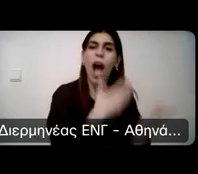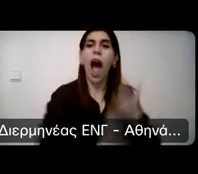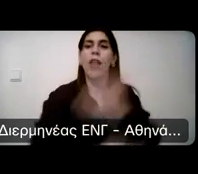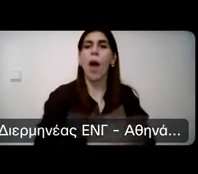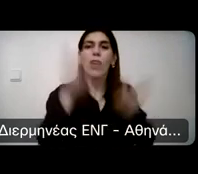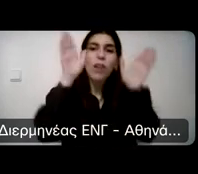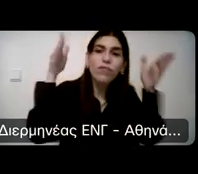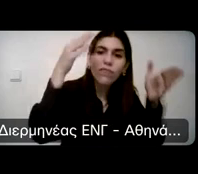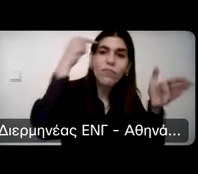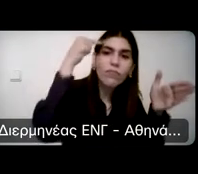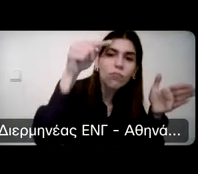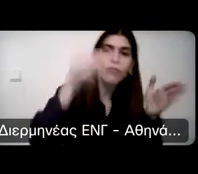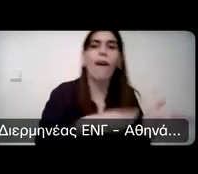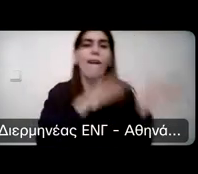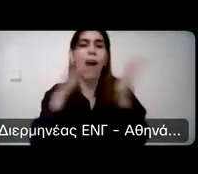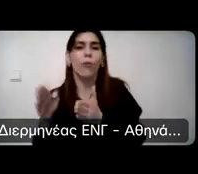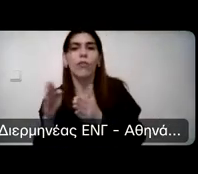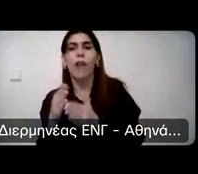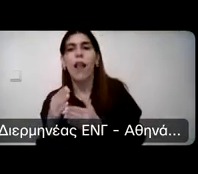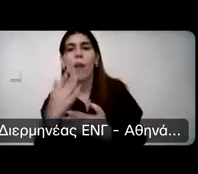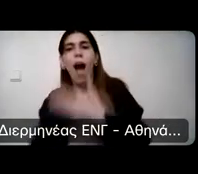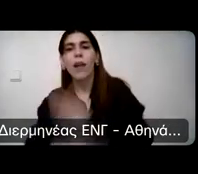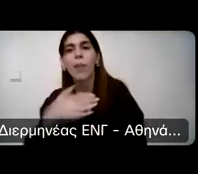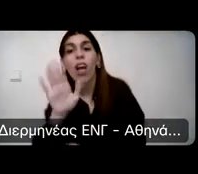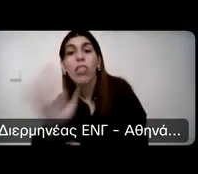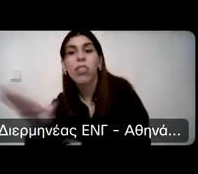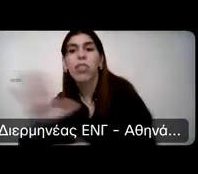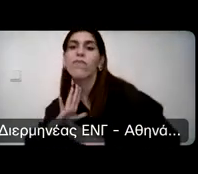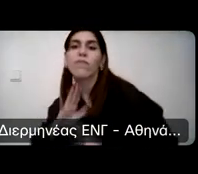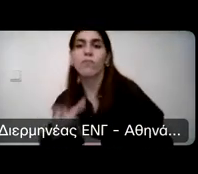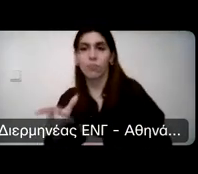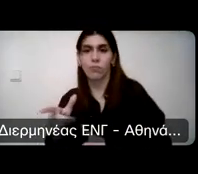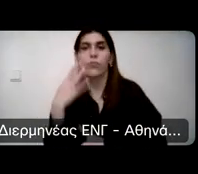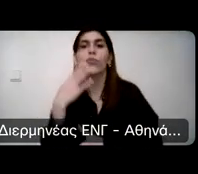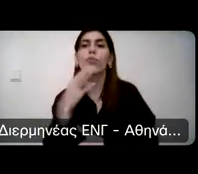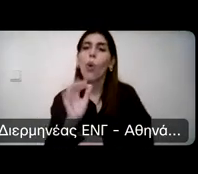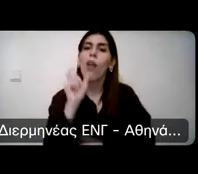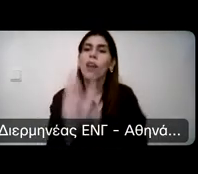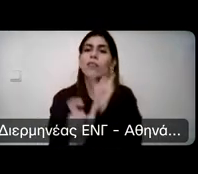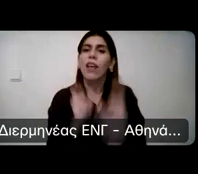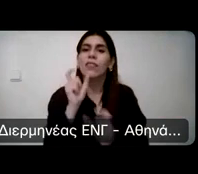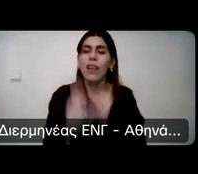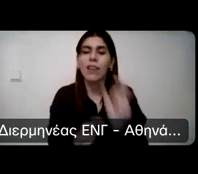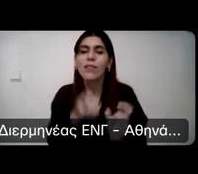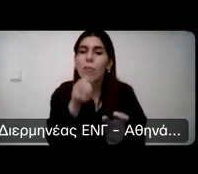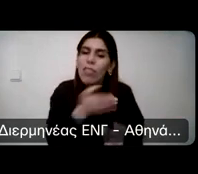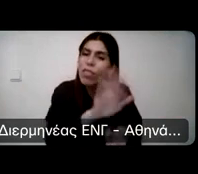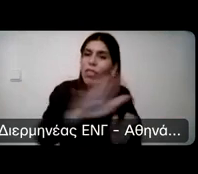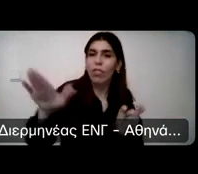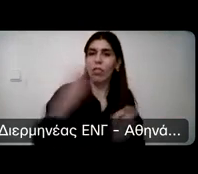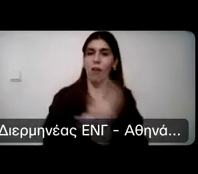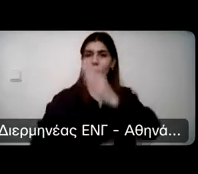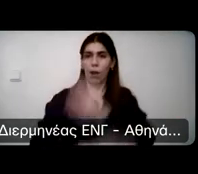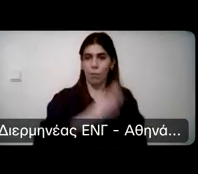χρήση στιγματιστικού λόγου σε καθημερινή βάση, λόγω είτε λοιπούς εκπαίδευσης, είτε απουσίας πρόθεσης